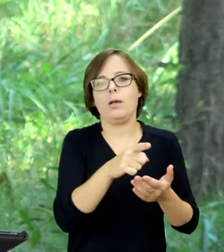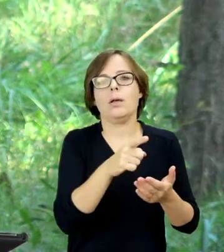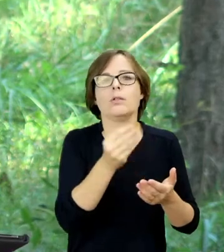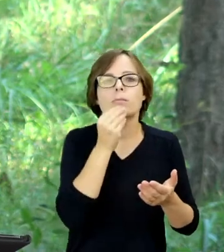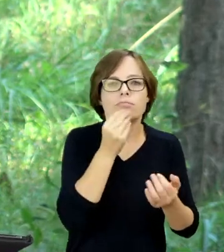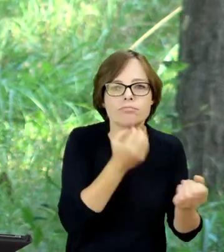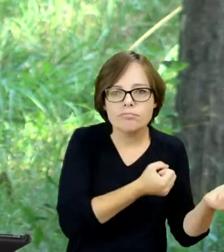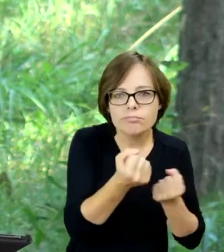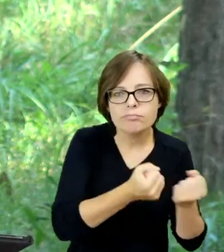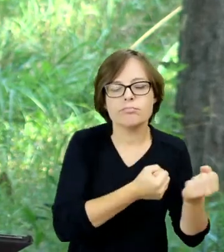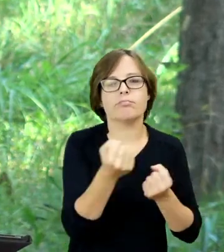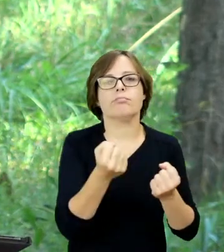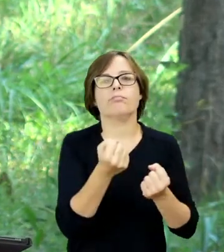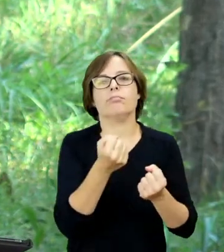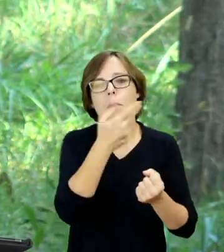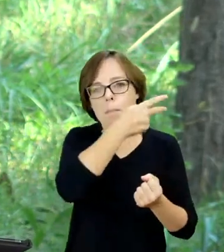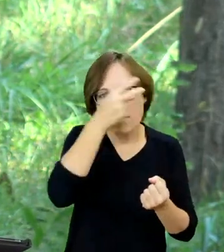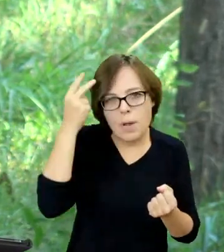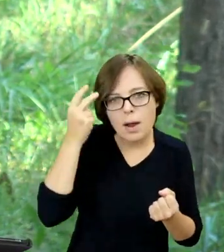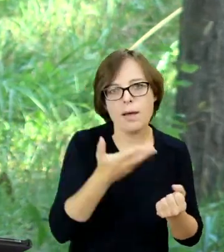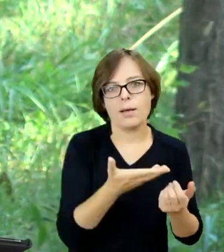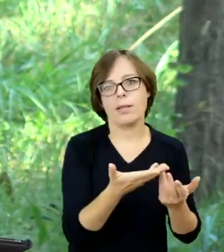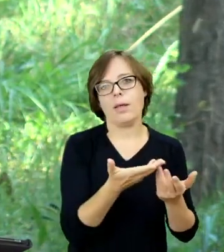aprowizatorki, sanitariuszki,